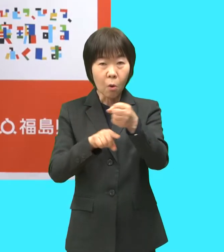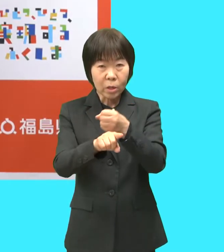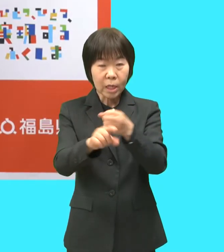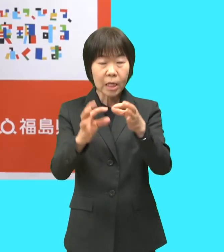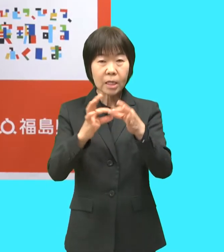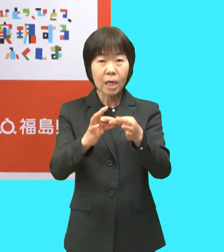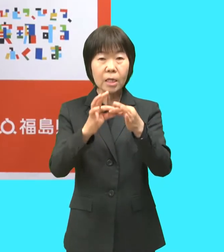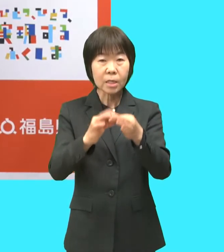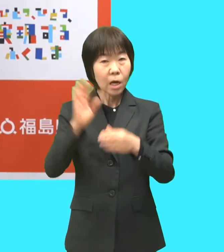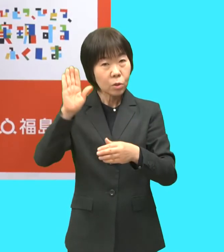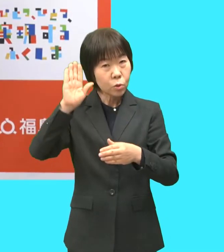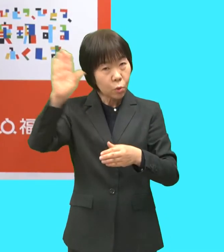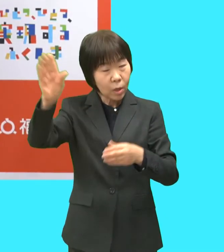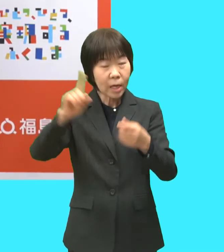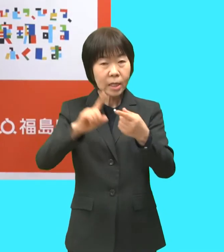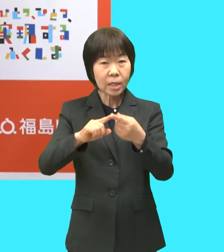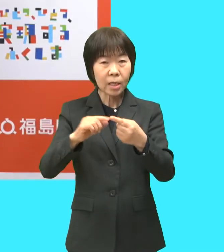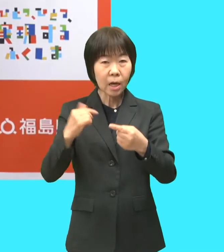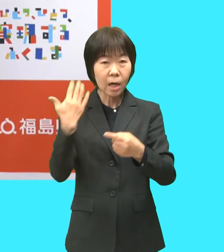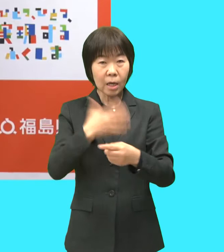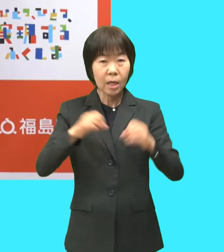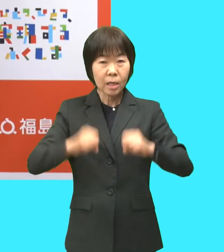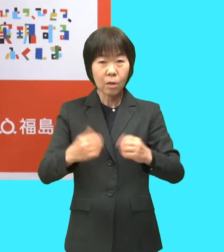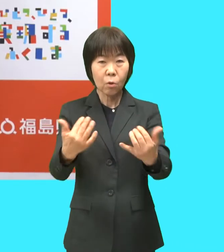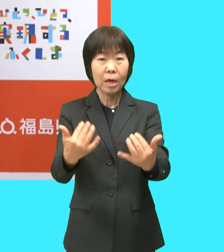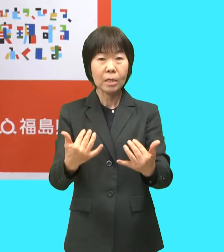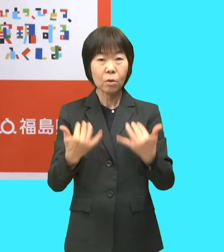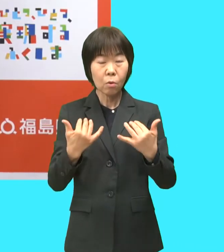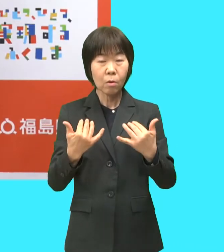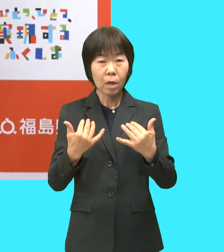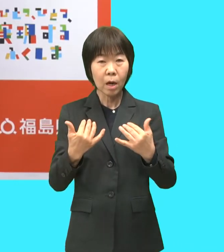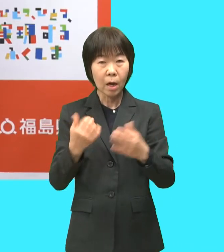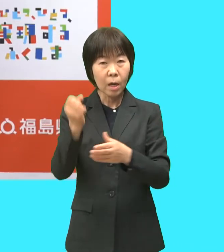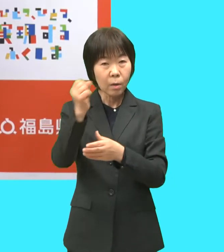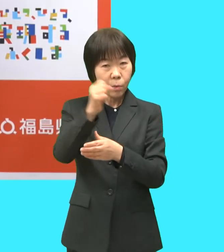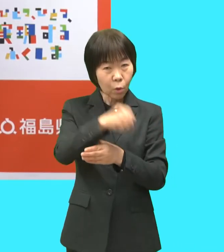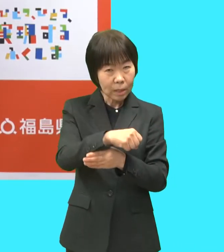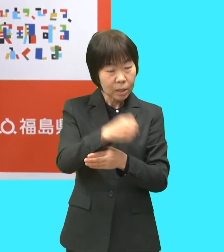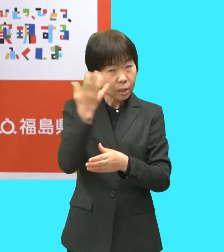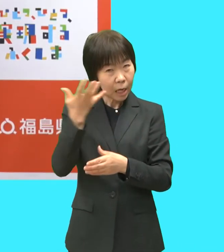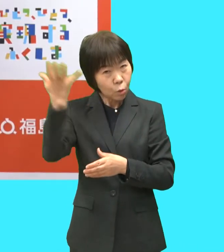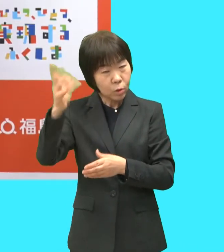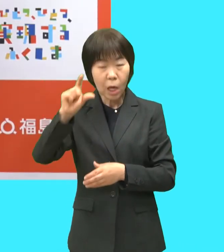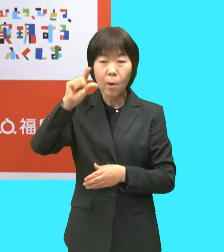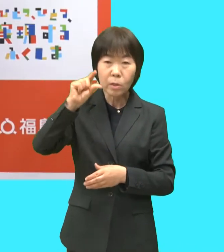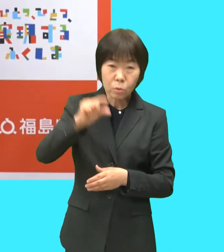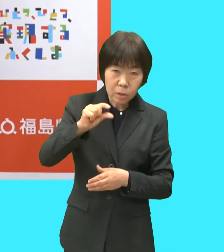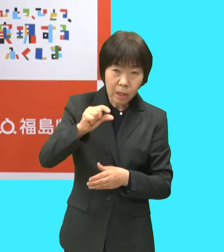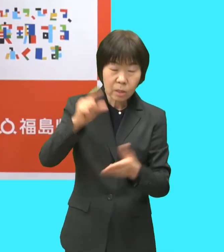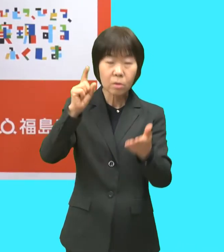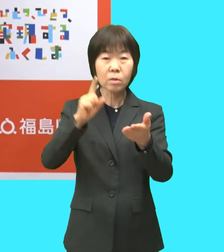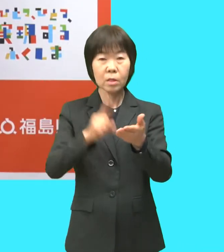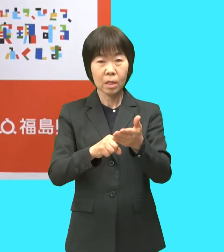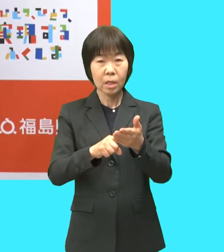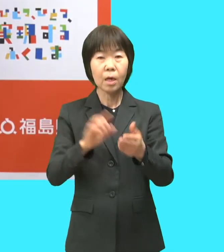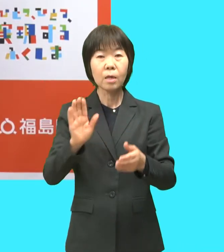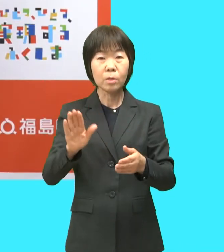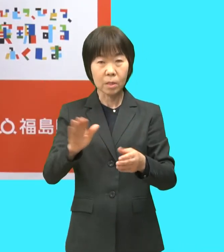した将来的な健康影響が認められる可能性は低いと指摘をされ